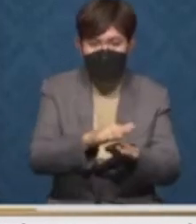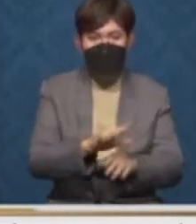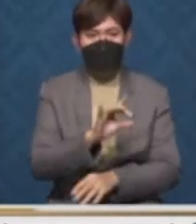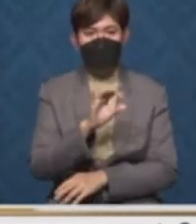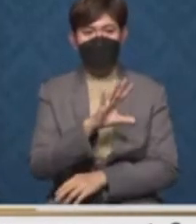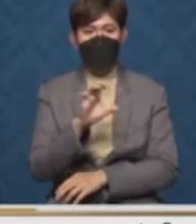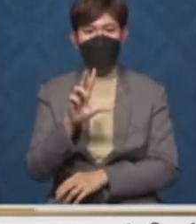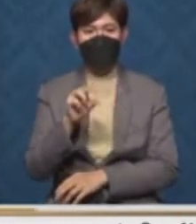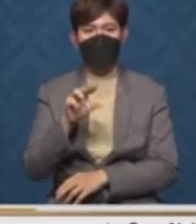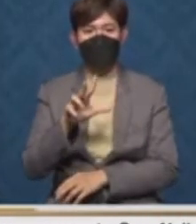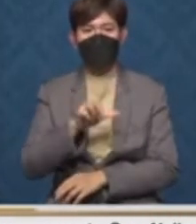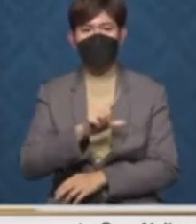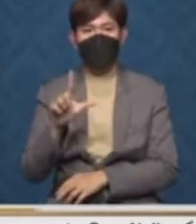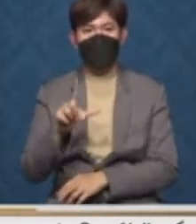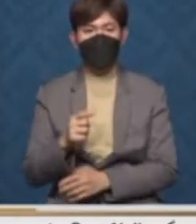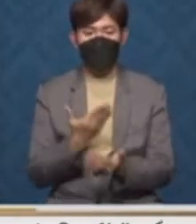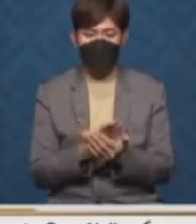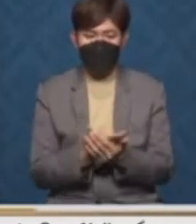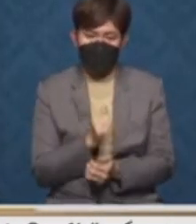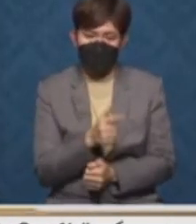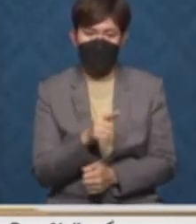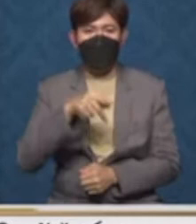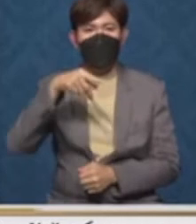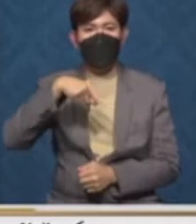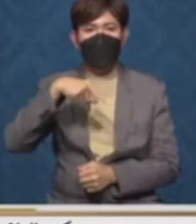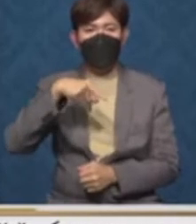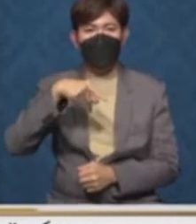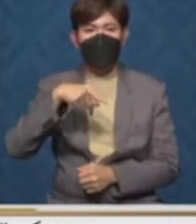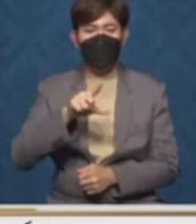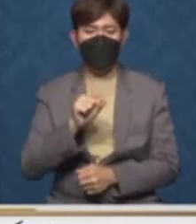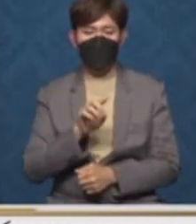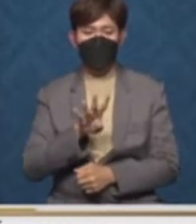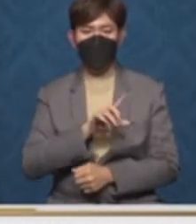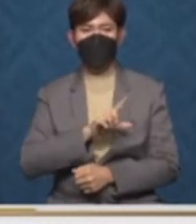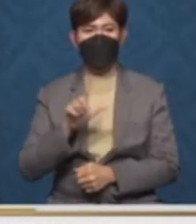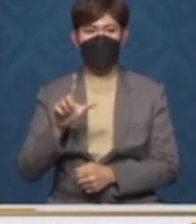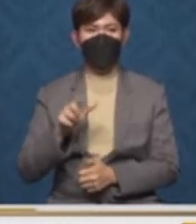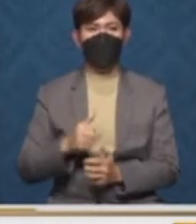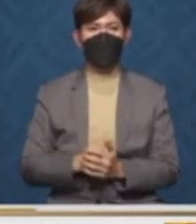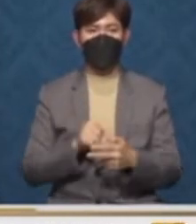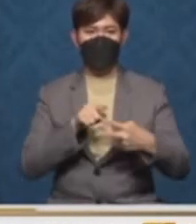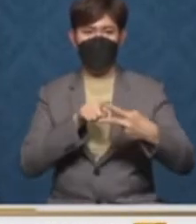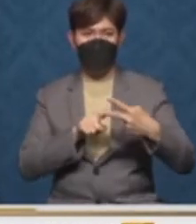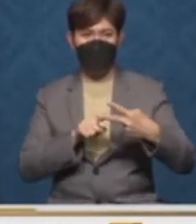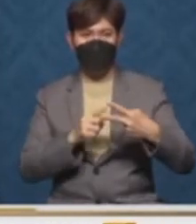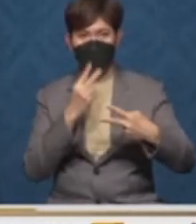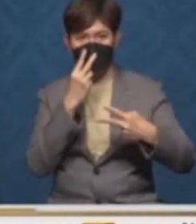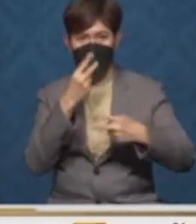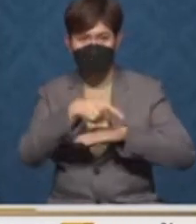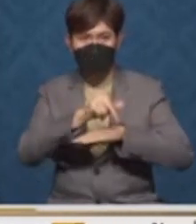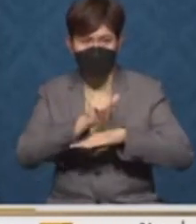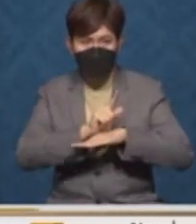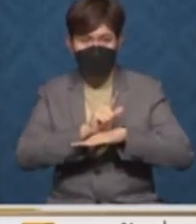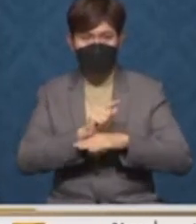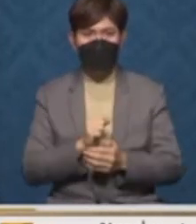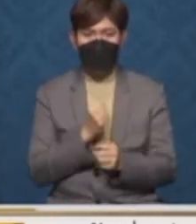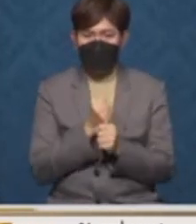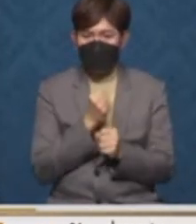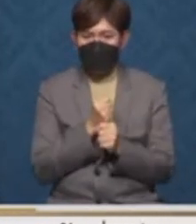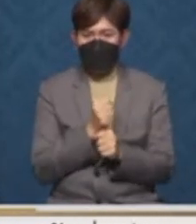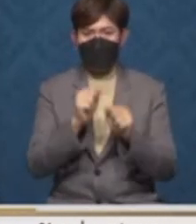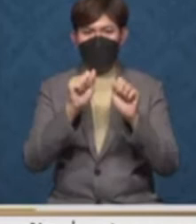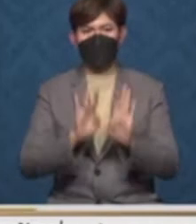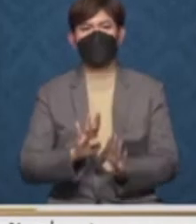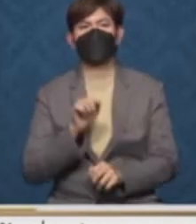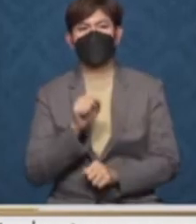น2เป็นค่าใช้จ่ายพิเศษนะครับ24ล้านท่านประธานครับ โอ้โหท่านประธานงานแบบนี้เนี่ยนะ